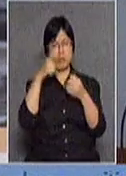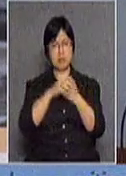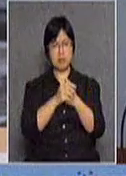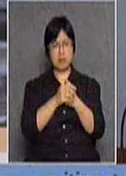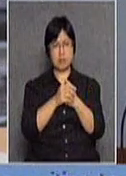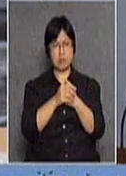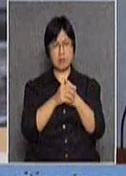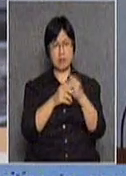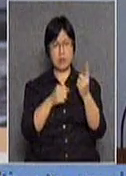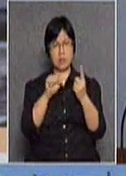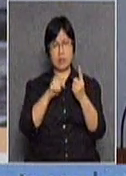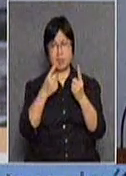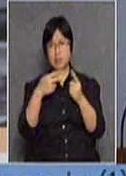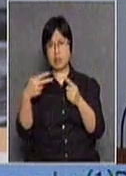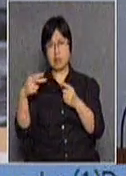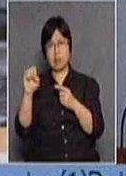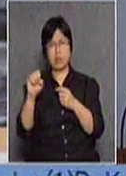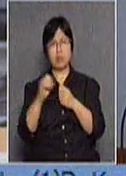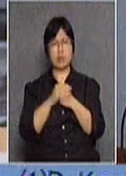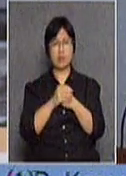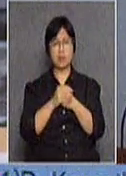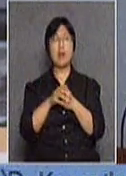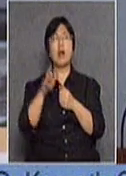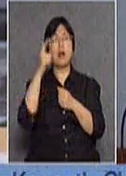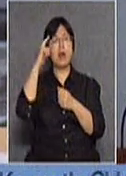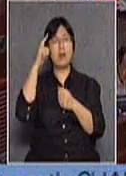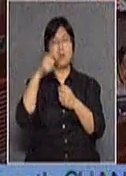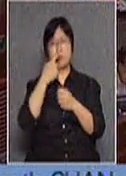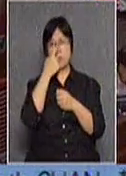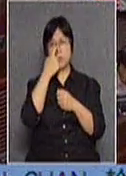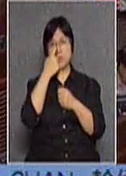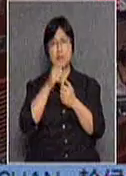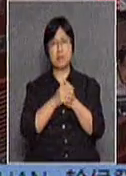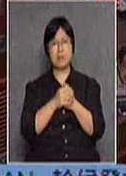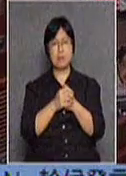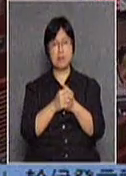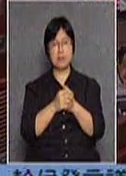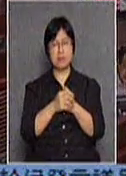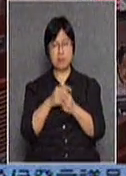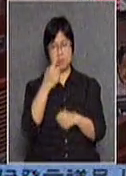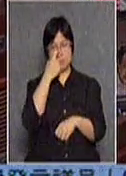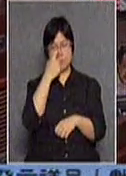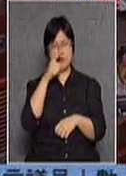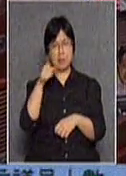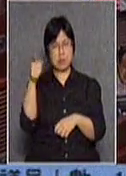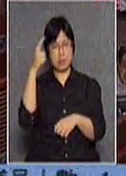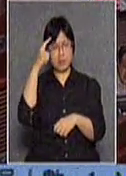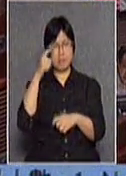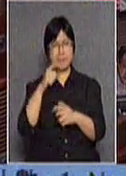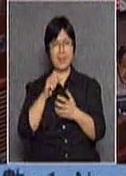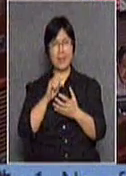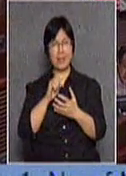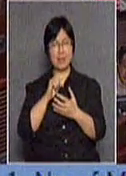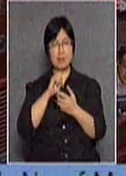等於零嗰個邊個啊？哦，係梁振英。梁振英都知唔其詞